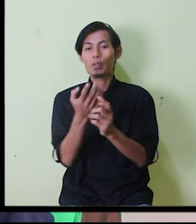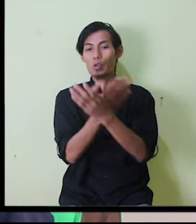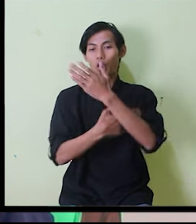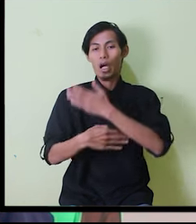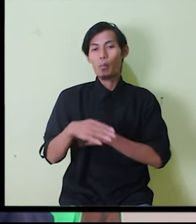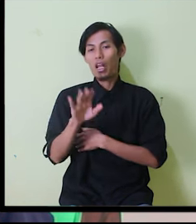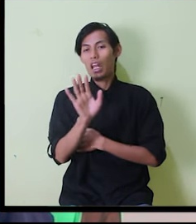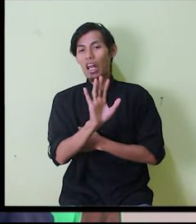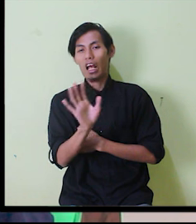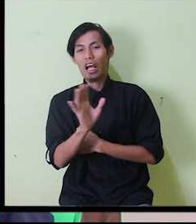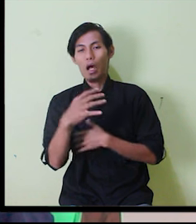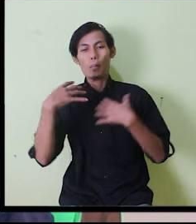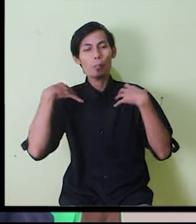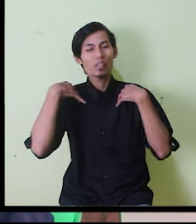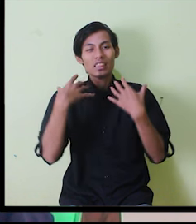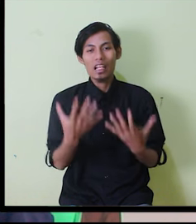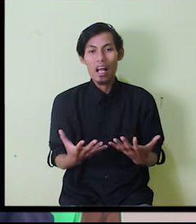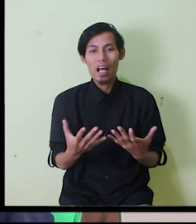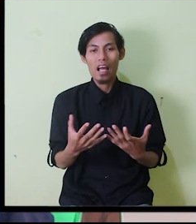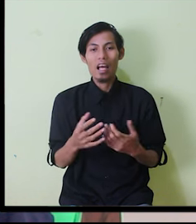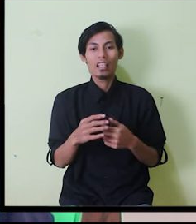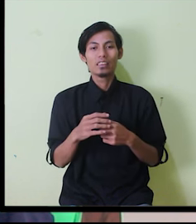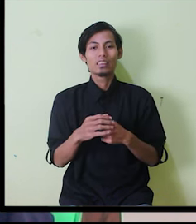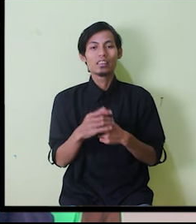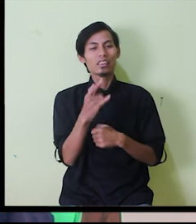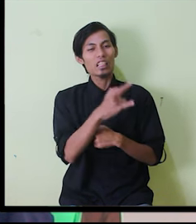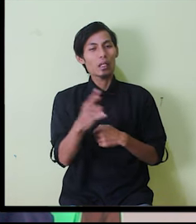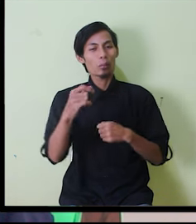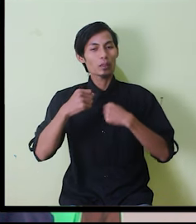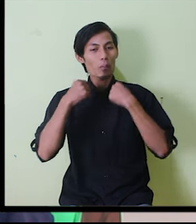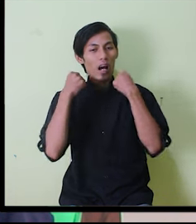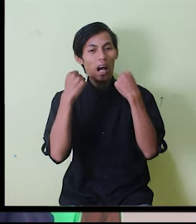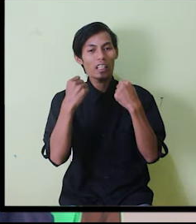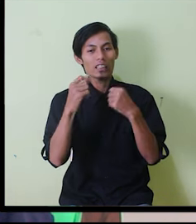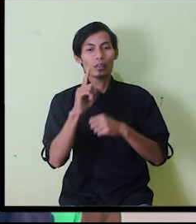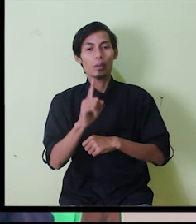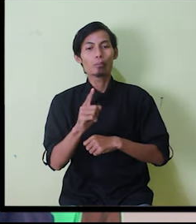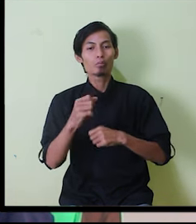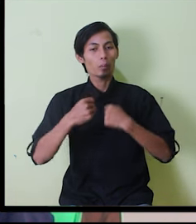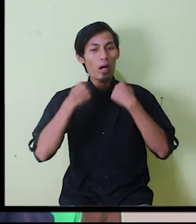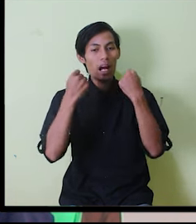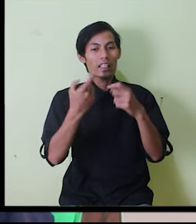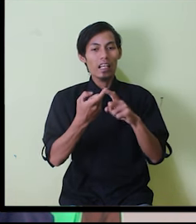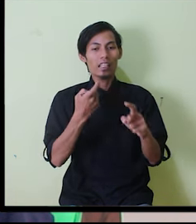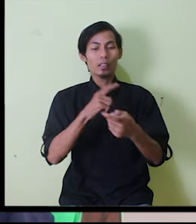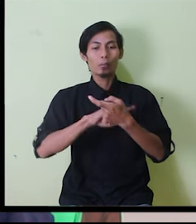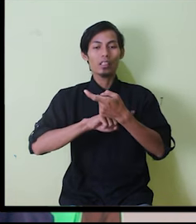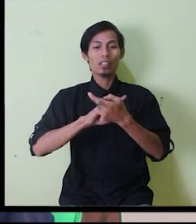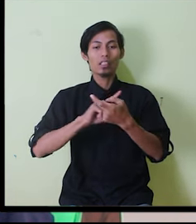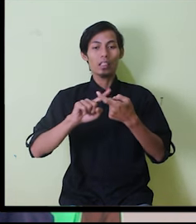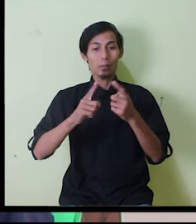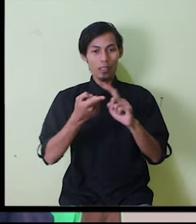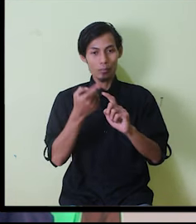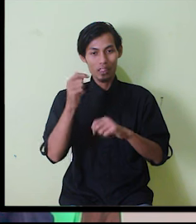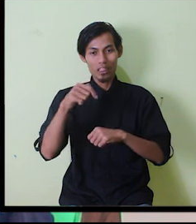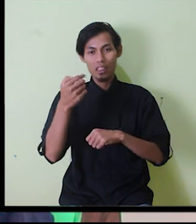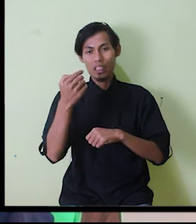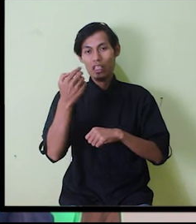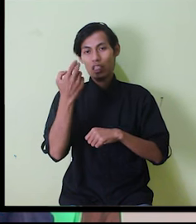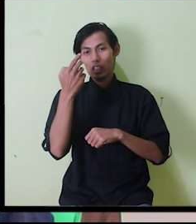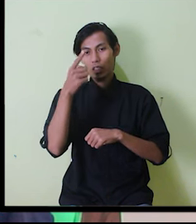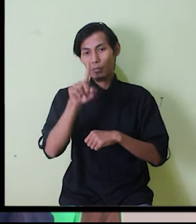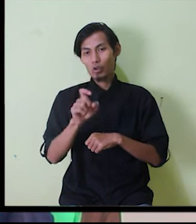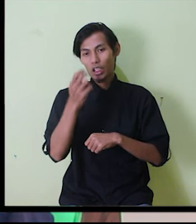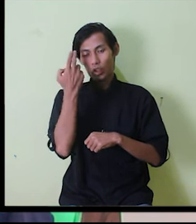patah semangat ya karena juga apa apa semangat dari teman-teman yang diperlukan untuk keberlanjutan